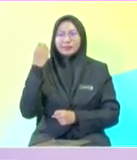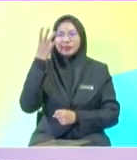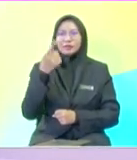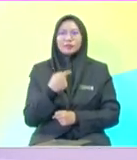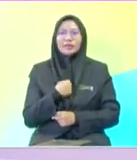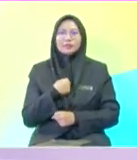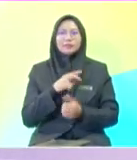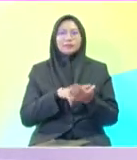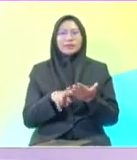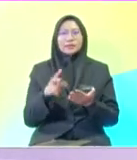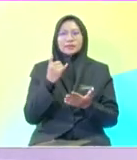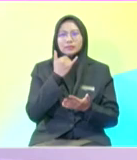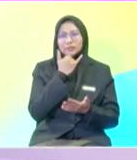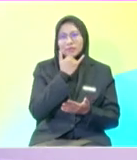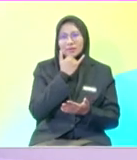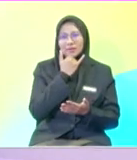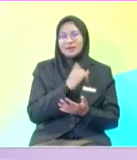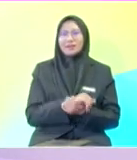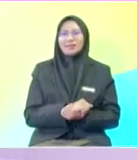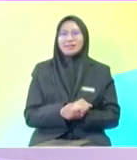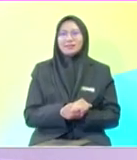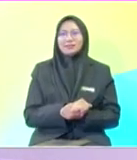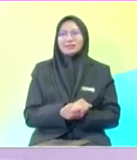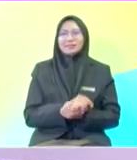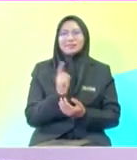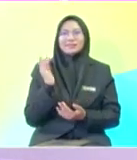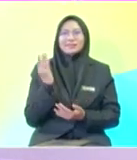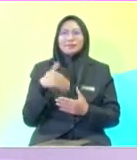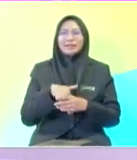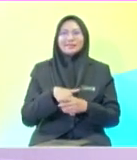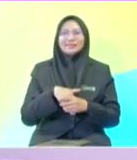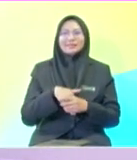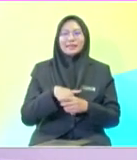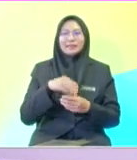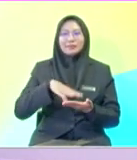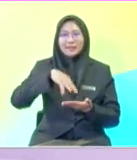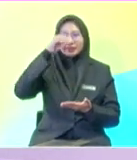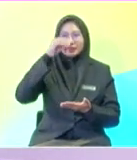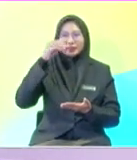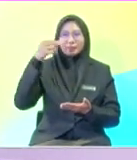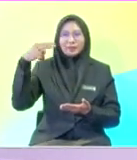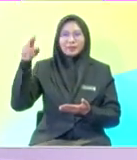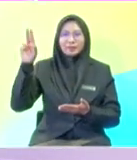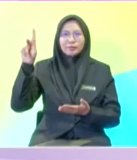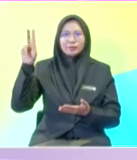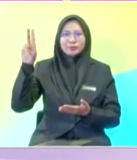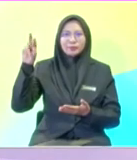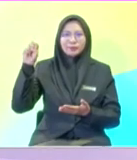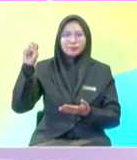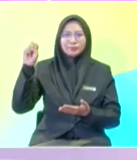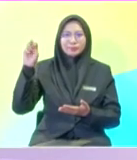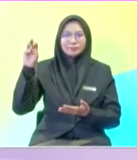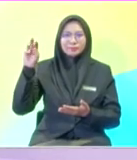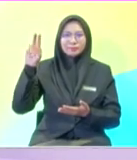akan mengajak kepada kita bagaimana kita belajar tentang hukum nun Sakinah ataupun tanwin jadi tanpa mau masuk lagi sukses